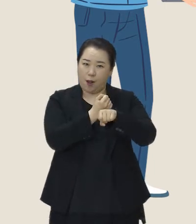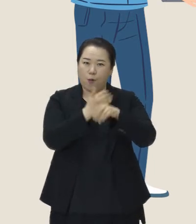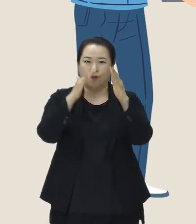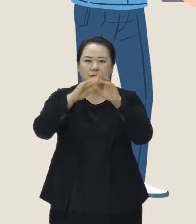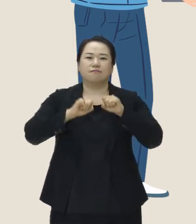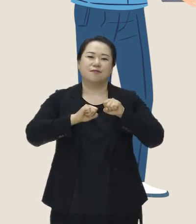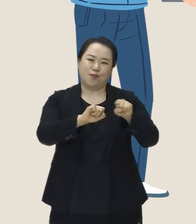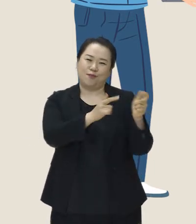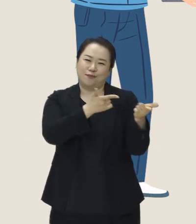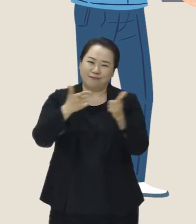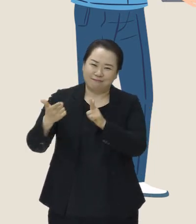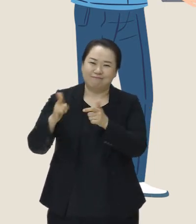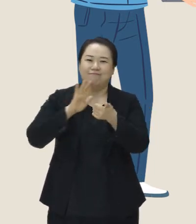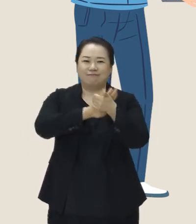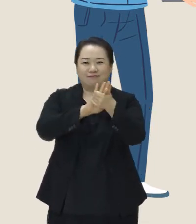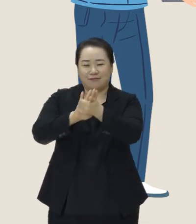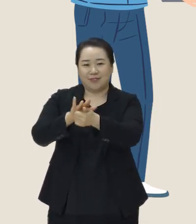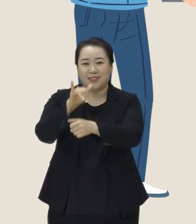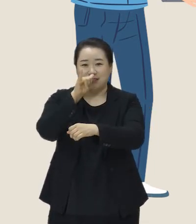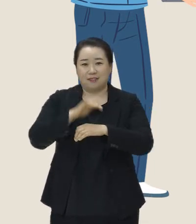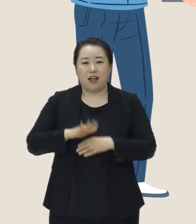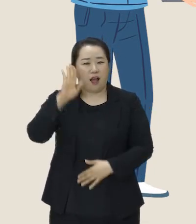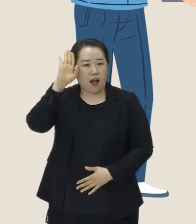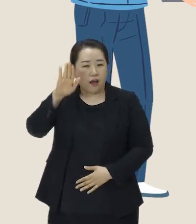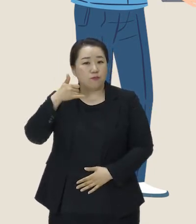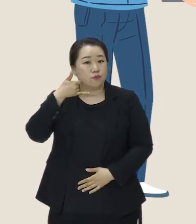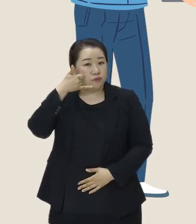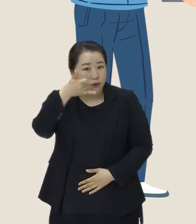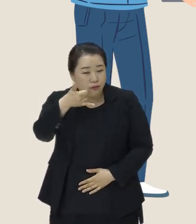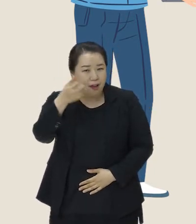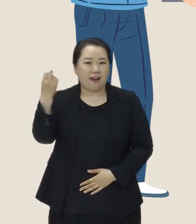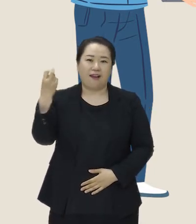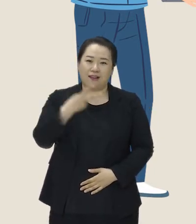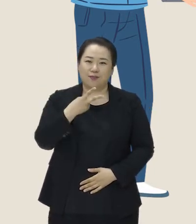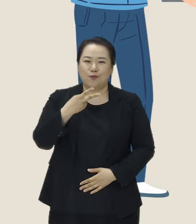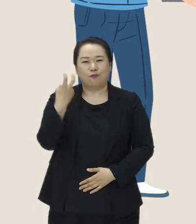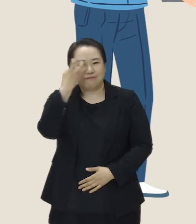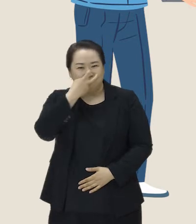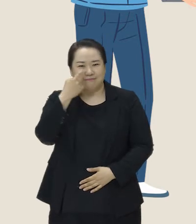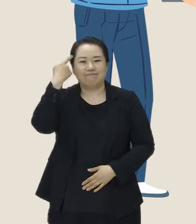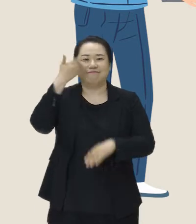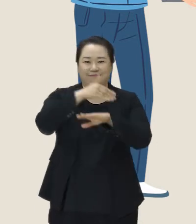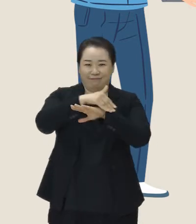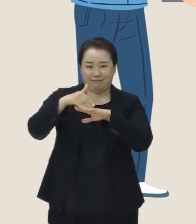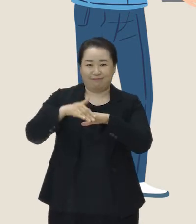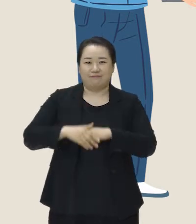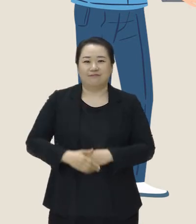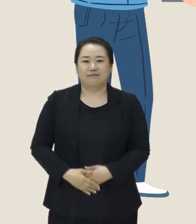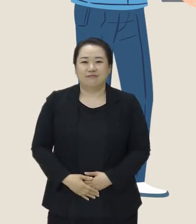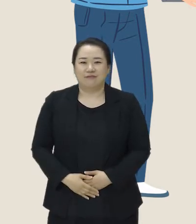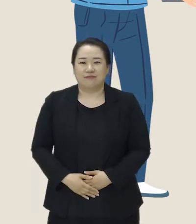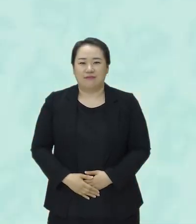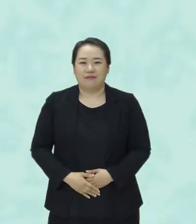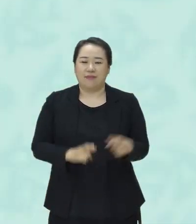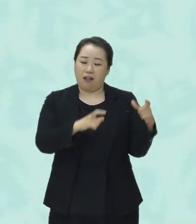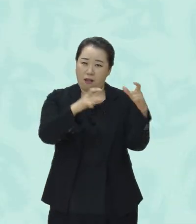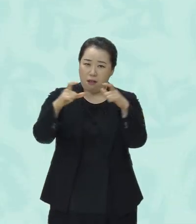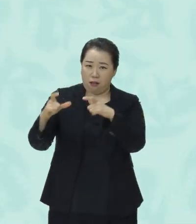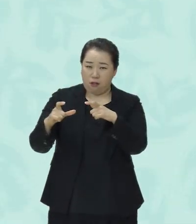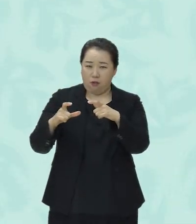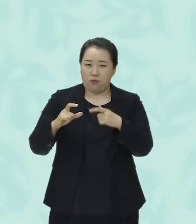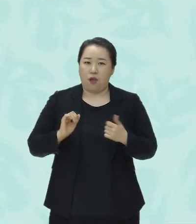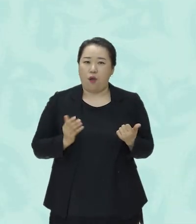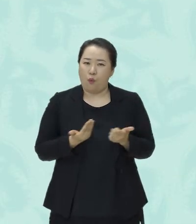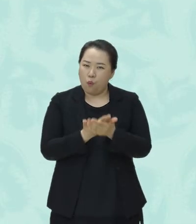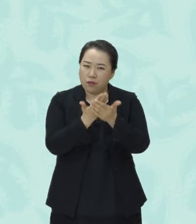전달하고 집 청소 등 돌봄 서비스를 실시했습니다. 앞으로 안부 전화 및 모니터링을 강화할 계획입니다.